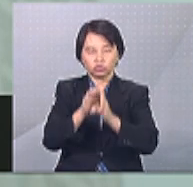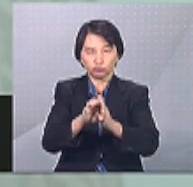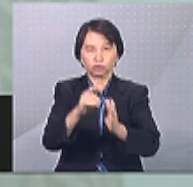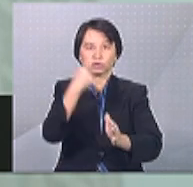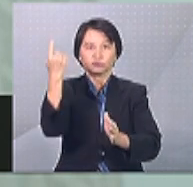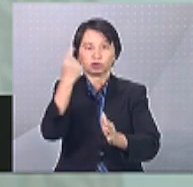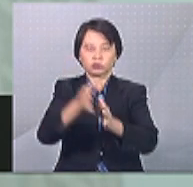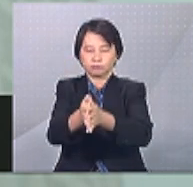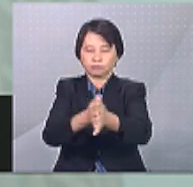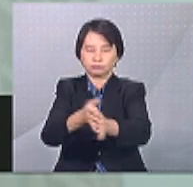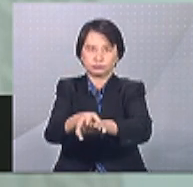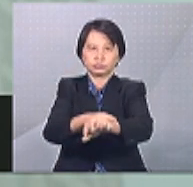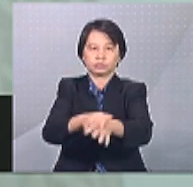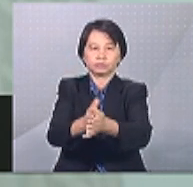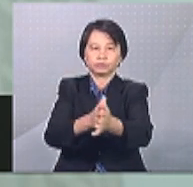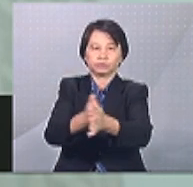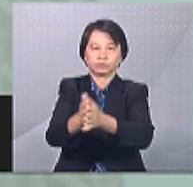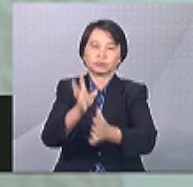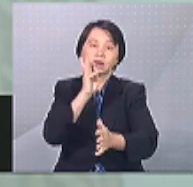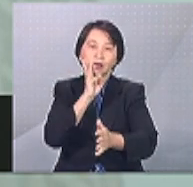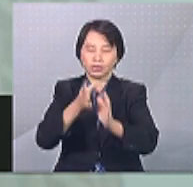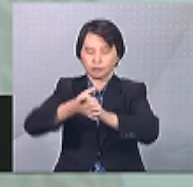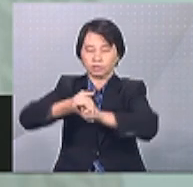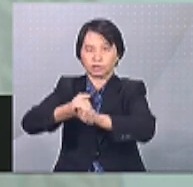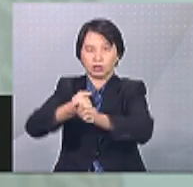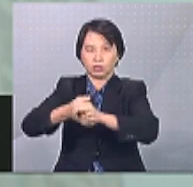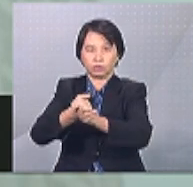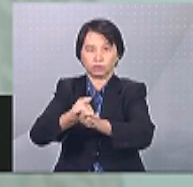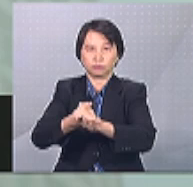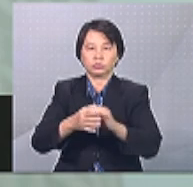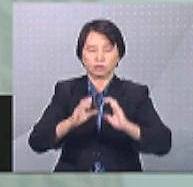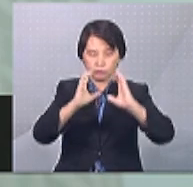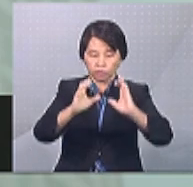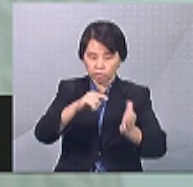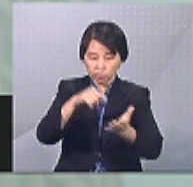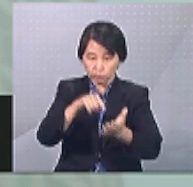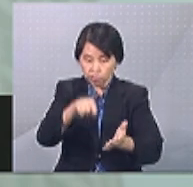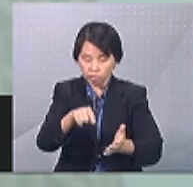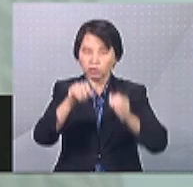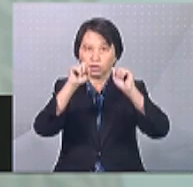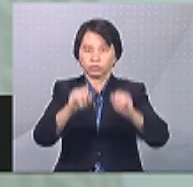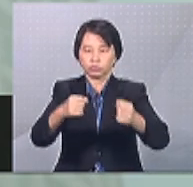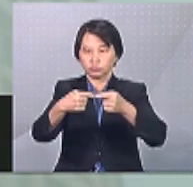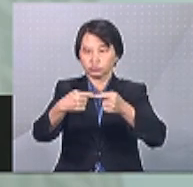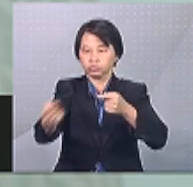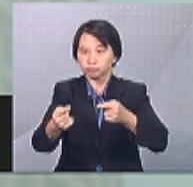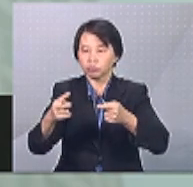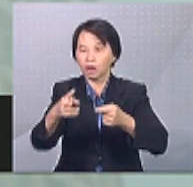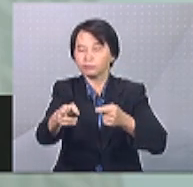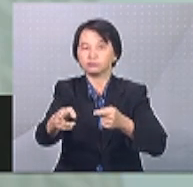mencuci tangan dengan menggunakan air dan sabun. Pendekatan ini dipercayai akan memutuskan